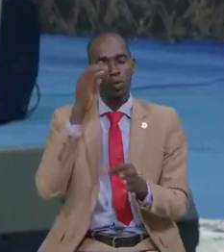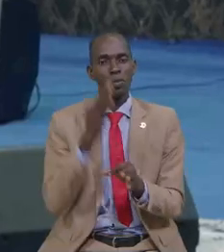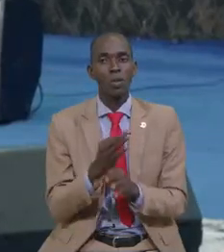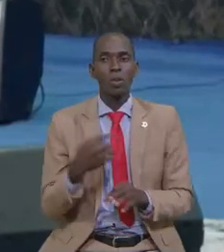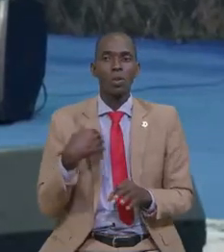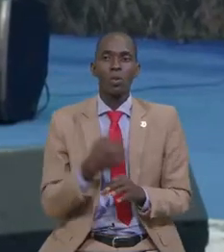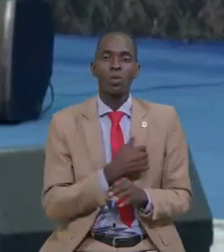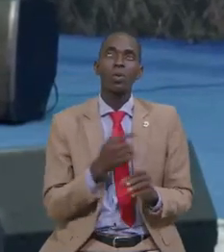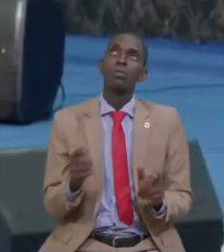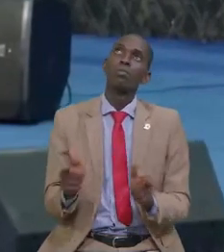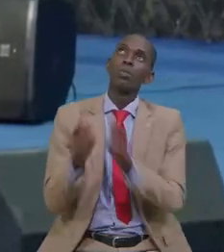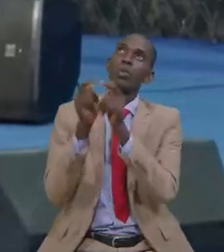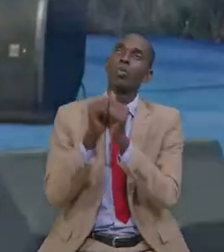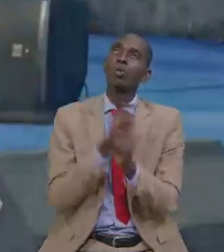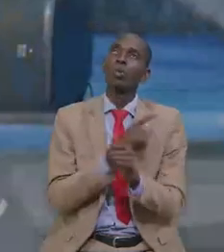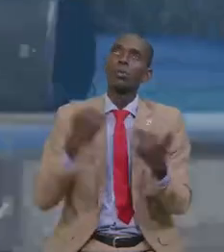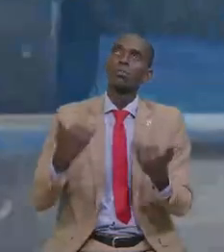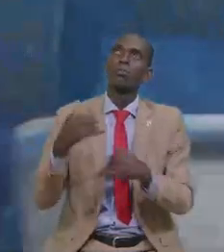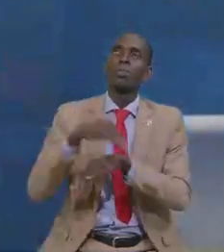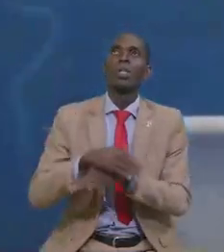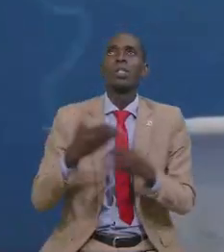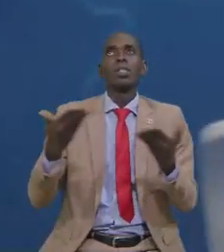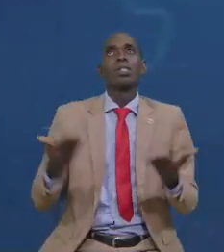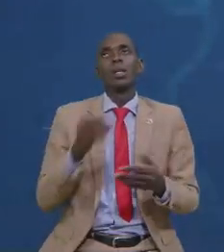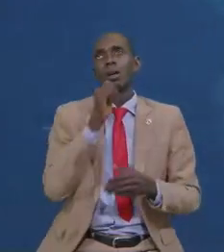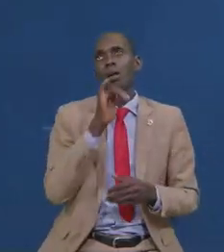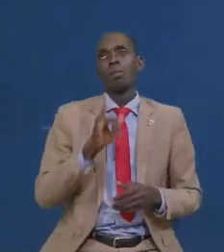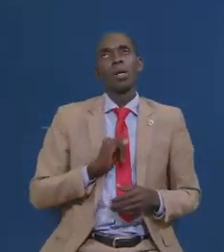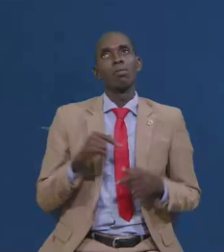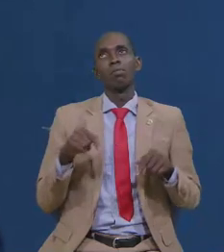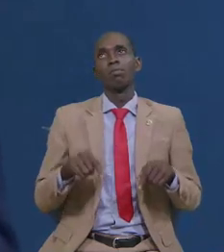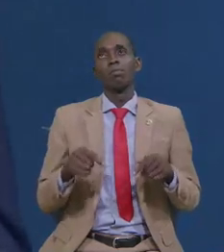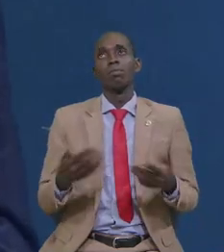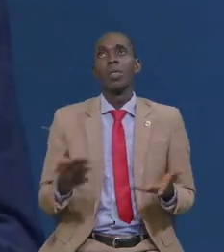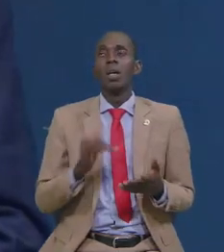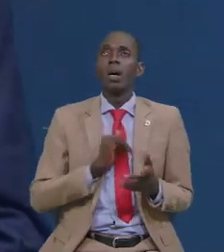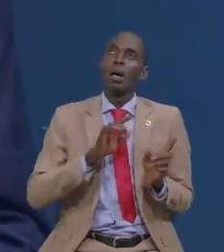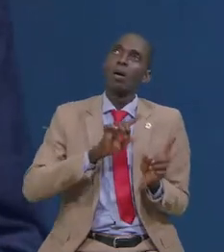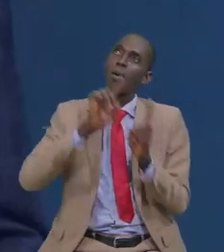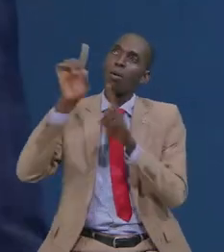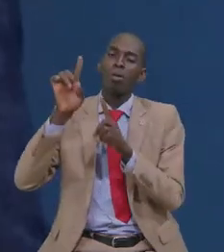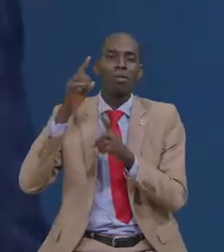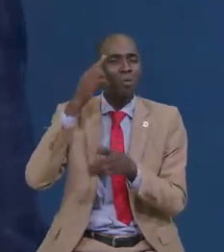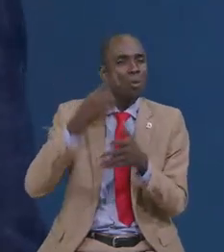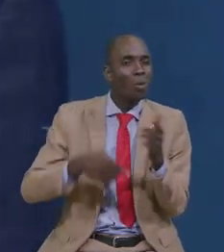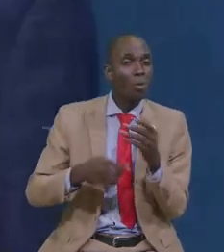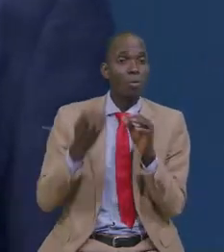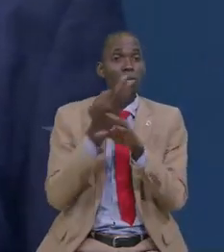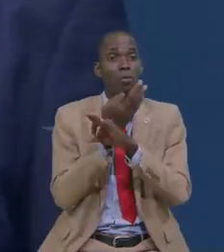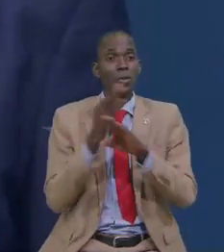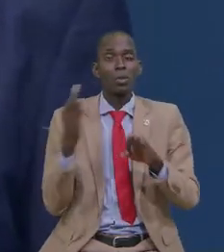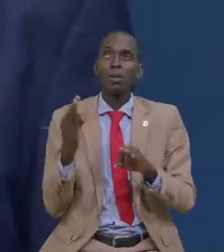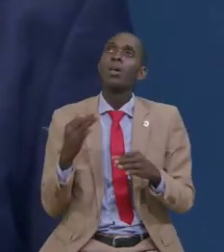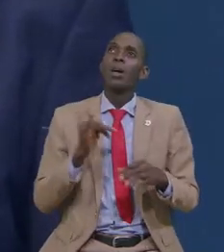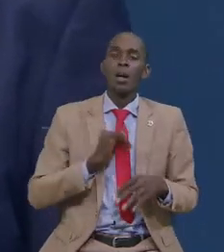promis. Nous venons au Seigneur ce soir disant, Seigneur, me voici, je viens à toi. Tu viens pour